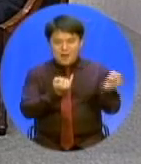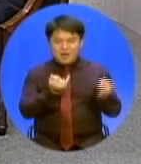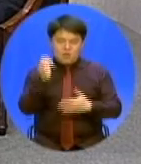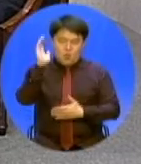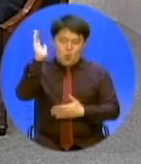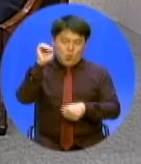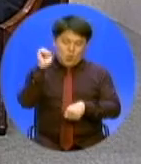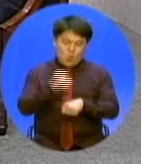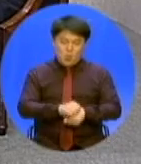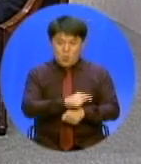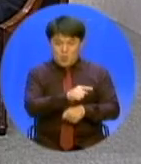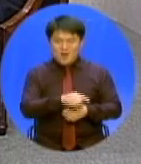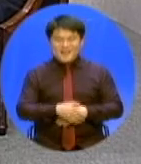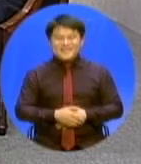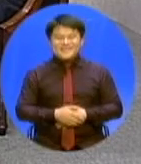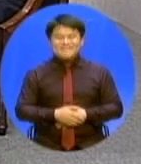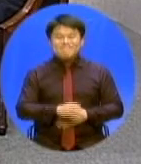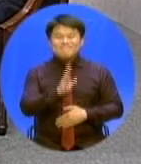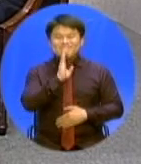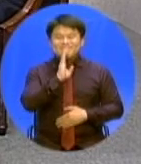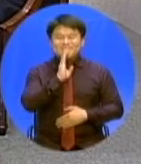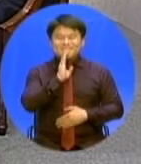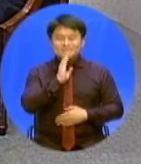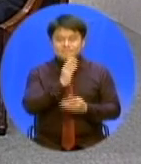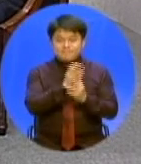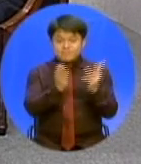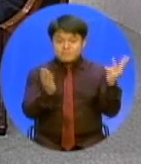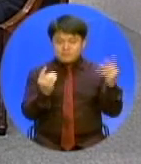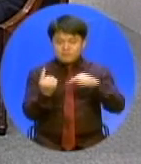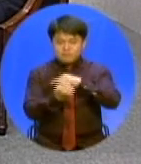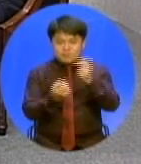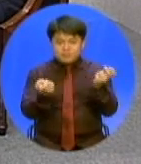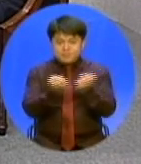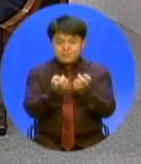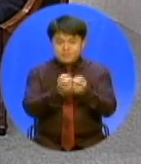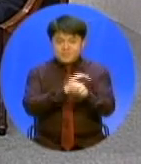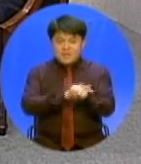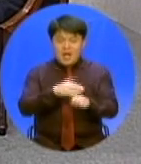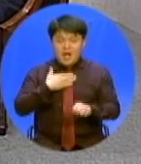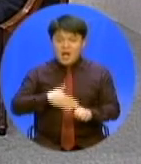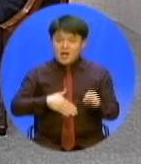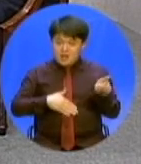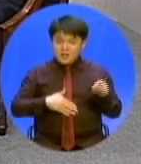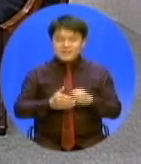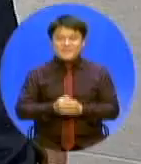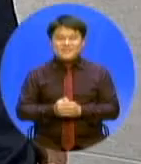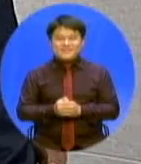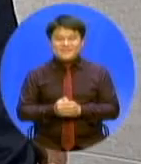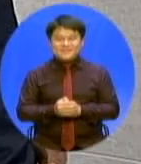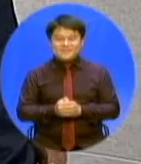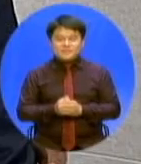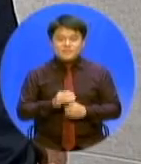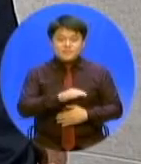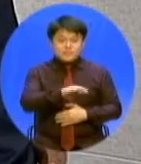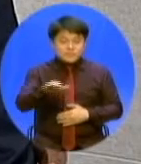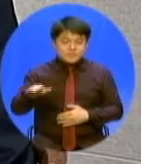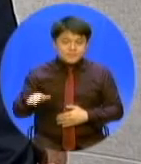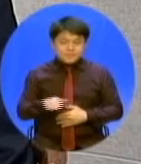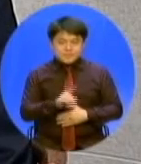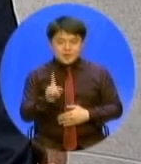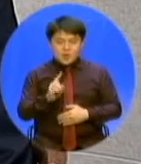또 언변도 확실하신데 그렇습니다. 그 3대 경영 방침에 대해서도 확실하게 알고 계시네요. 예, 저희들이 네.